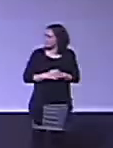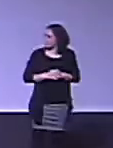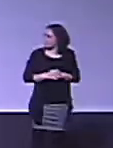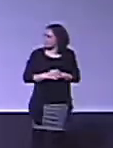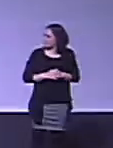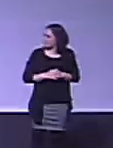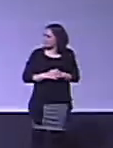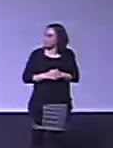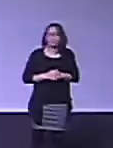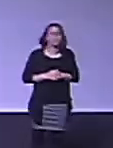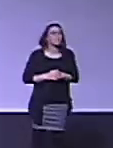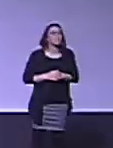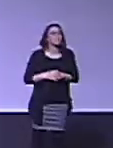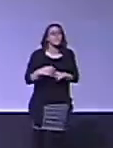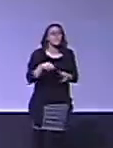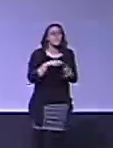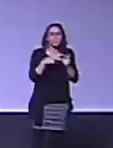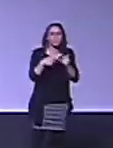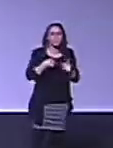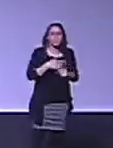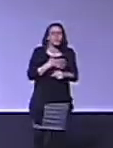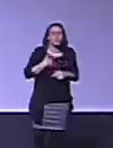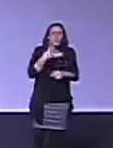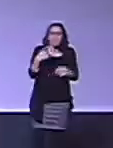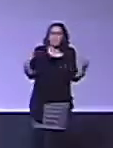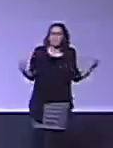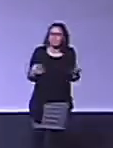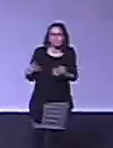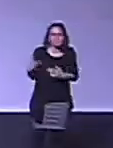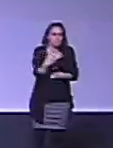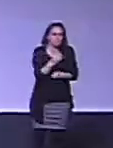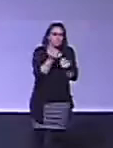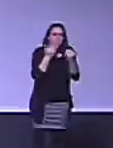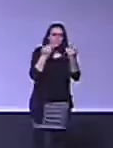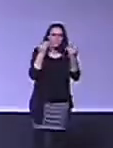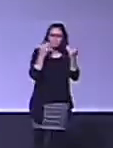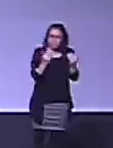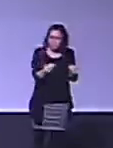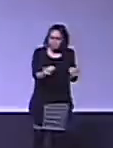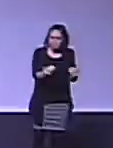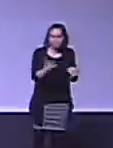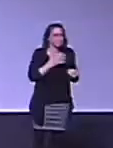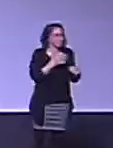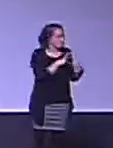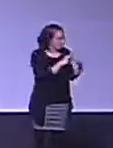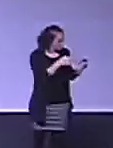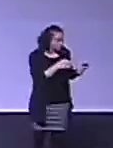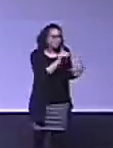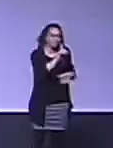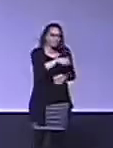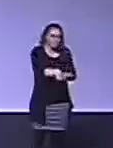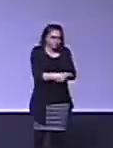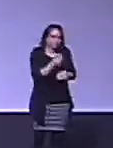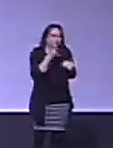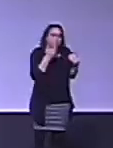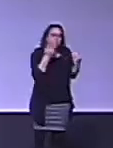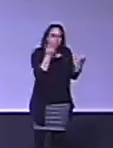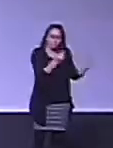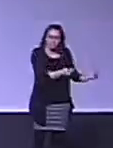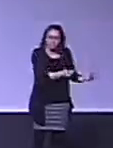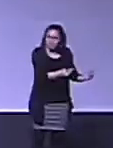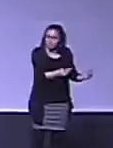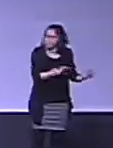Ni esan nahi dut, denai eskarrik asko, nire launei bai, eta